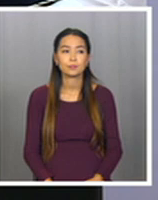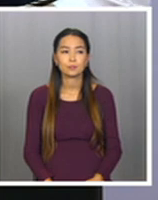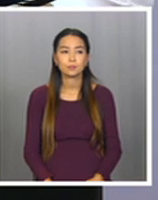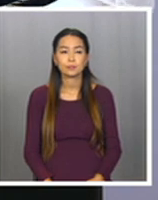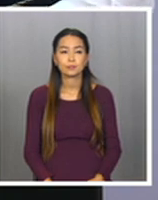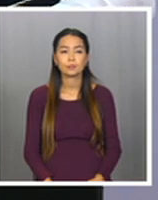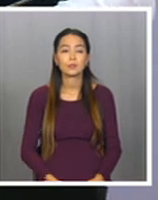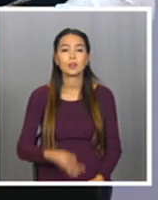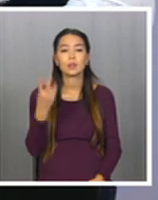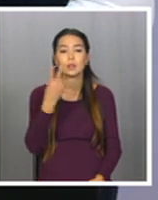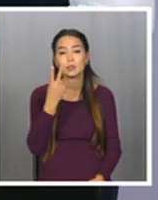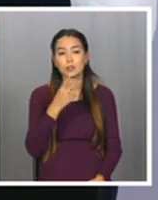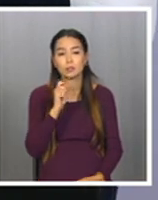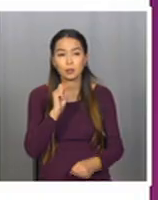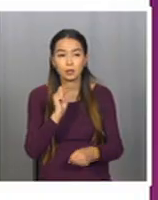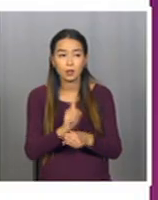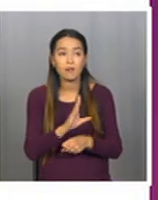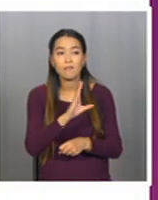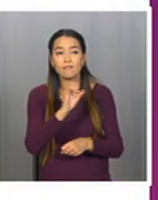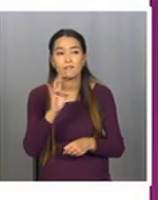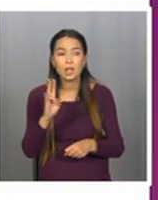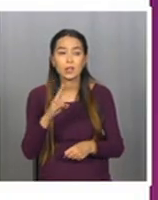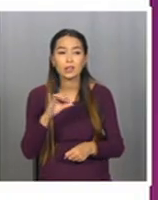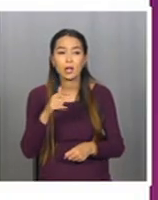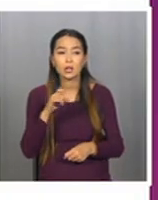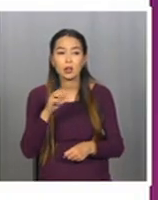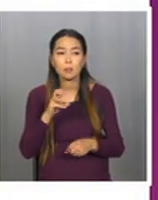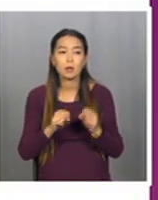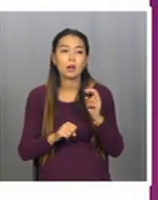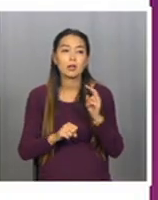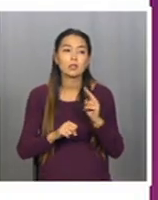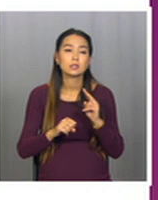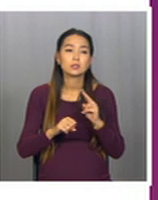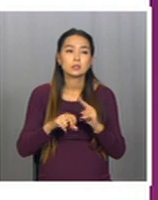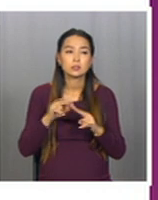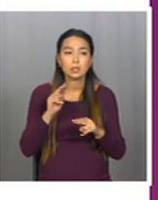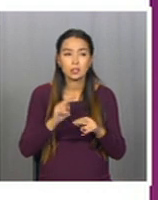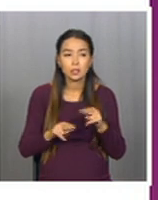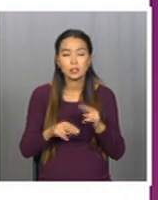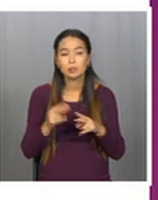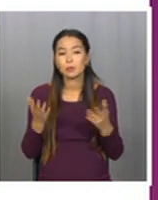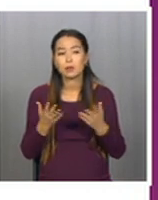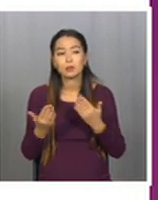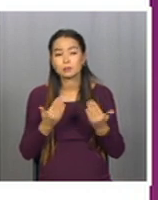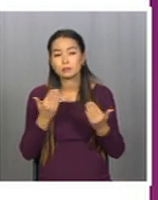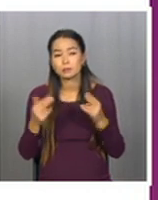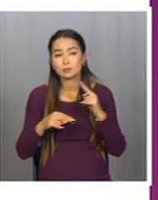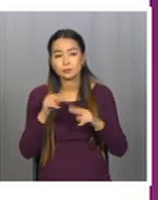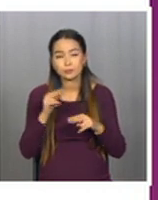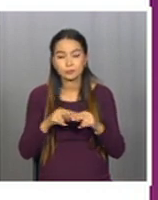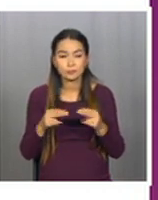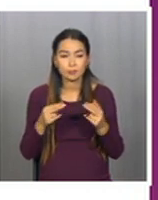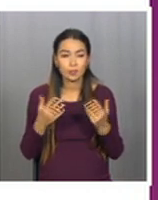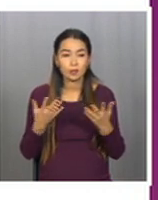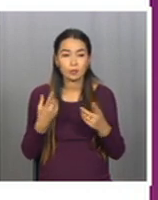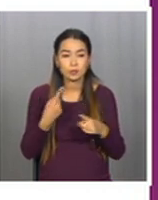Екінші тапсырмамыз Венн диаграммасына салып, мына екі құрылысты салыстырамыз.